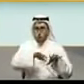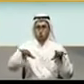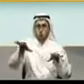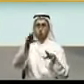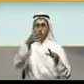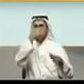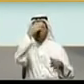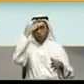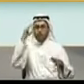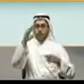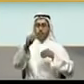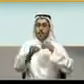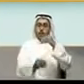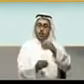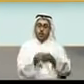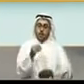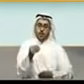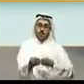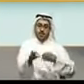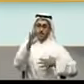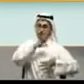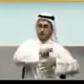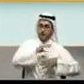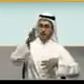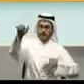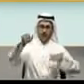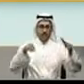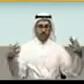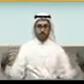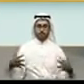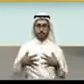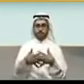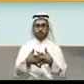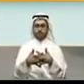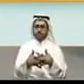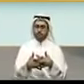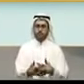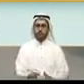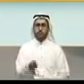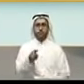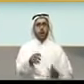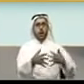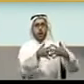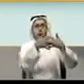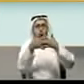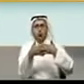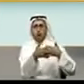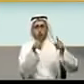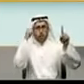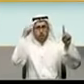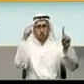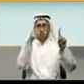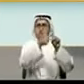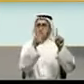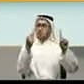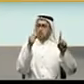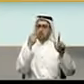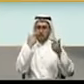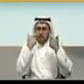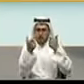الوطني الجوي الأمريكي بأفراد القوات الجوية الأوكرانية، قائلا إنهم محترفون للغاية ويتميزون